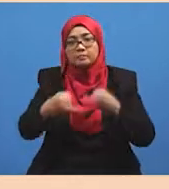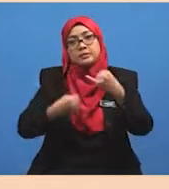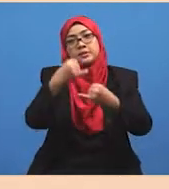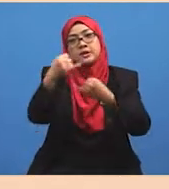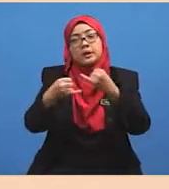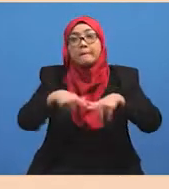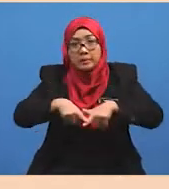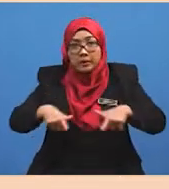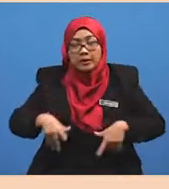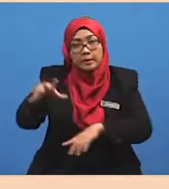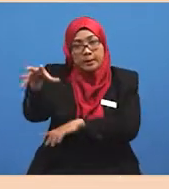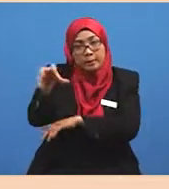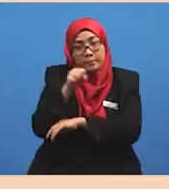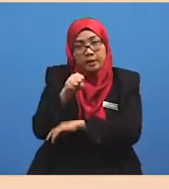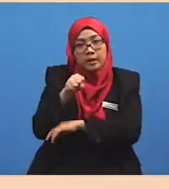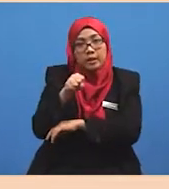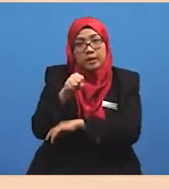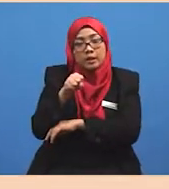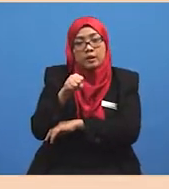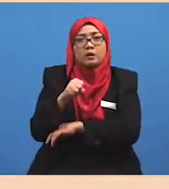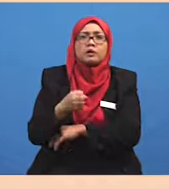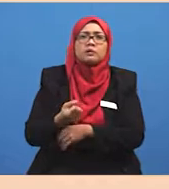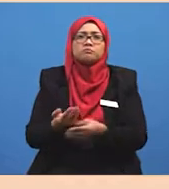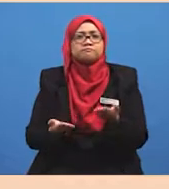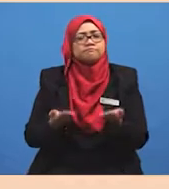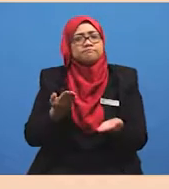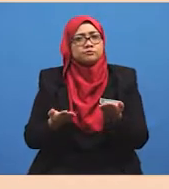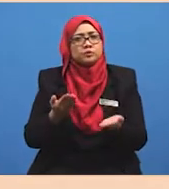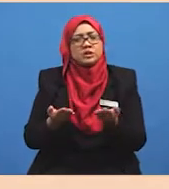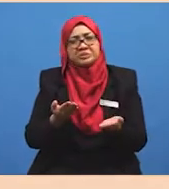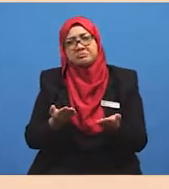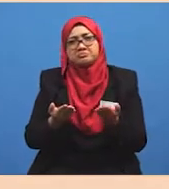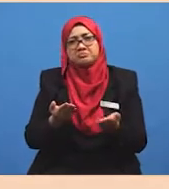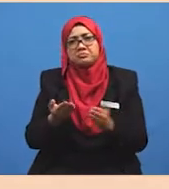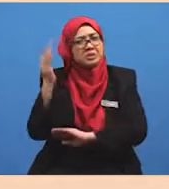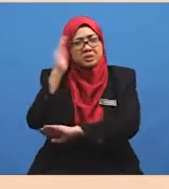mengambil tidak banyak yang tidak pasti pasirnya